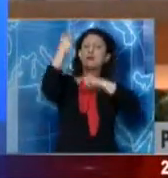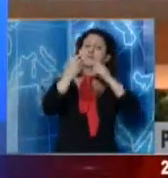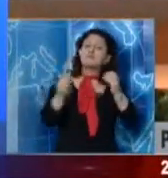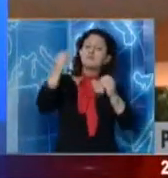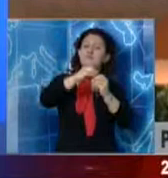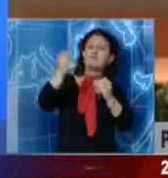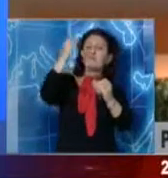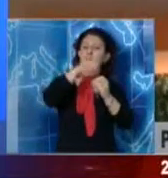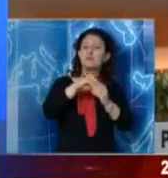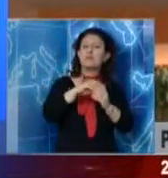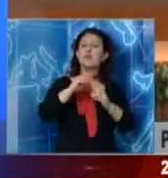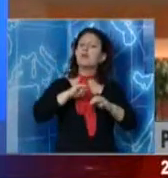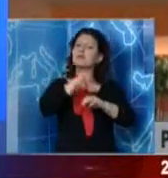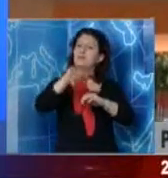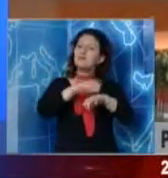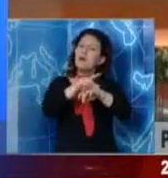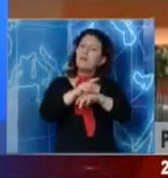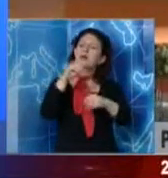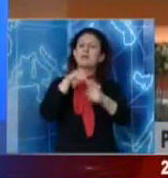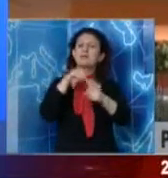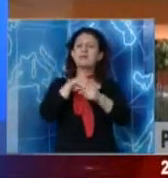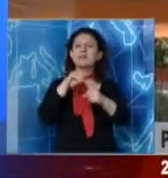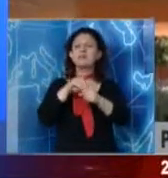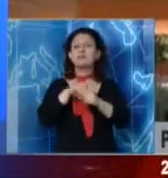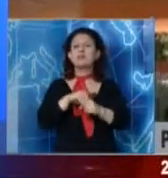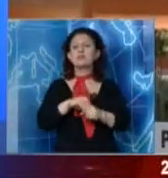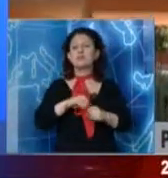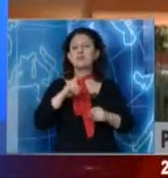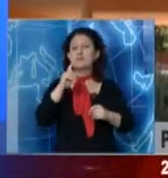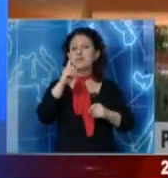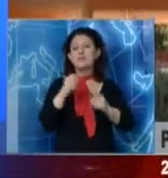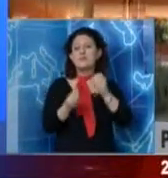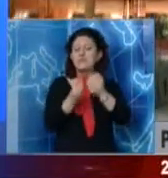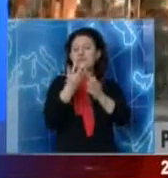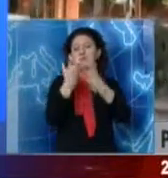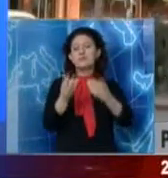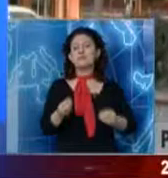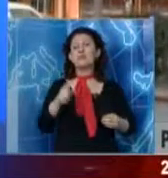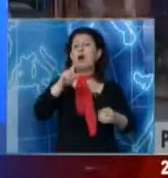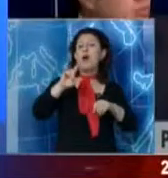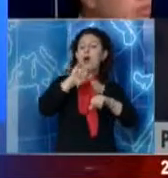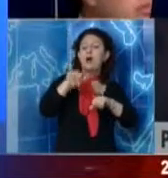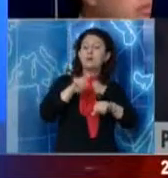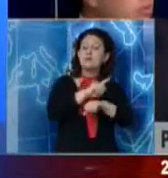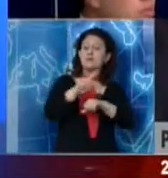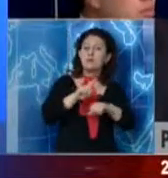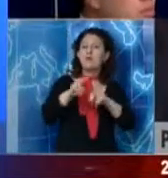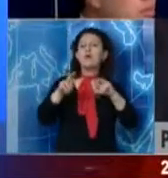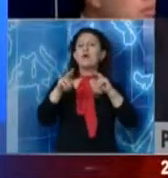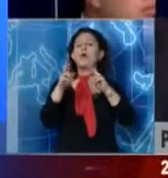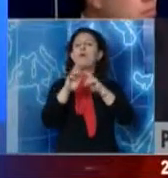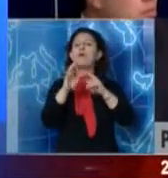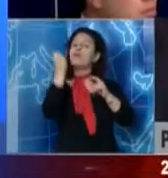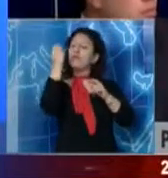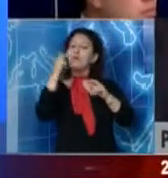koyarak gideceğinden zaman içerisinde işte 1000 kişilik falan bir şey olur. Aynı zamanda Körfez FK